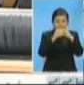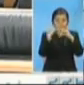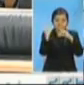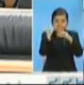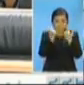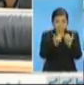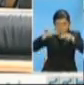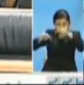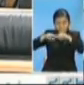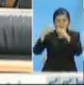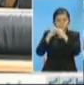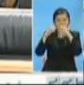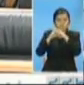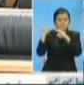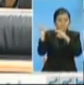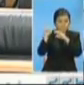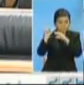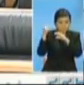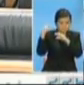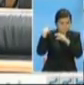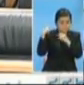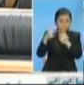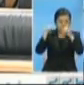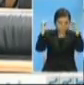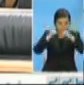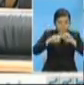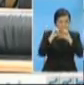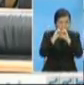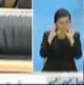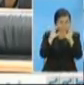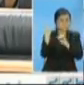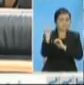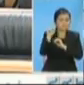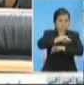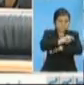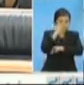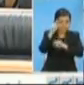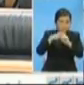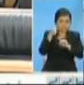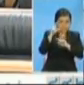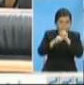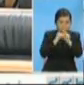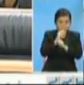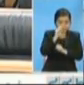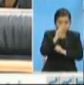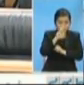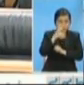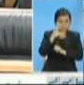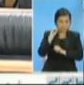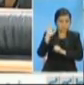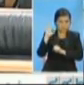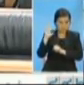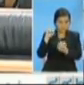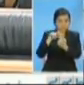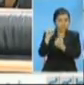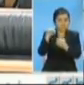สายเกินไปฮะเขาเคยมีมติไว้ชัดเจนเมื่อวันที่3พฤศจิกายนปี54ว่าในก